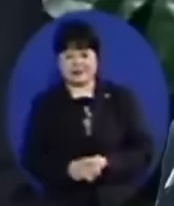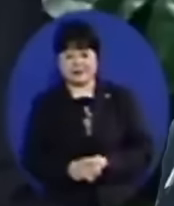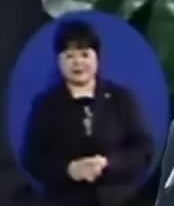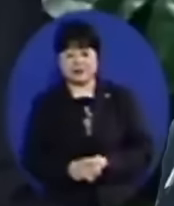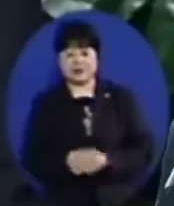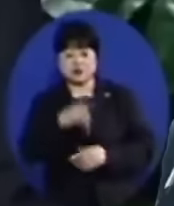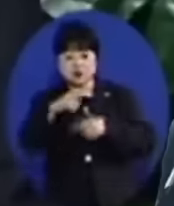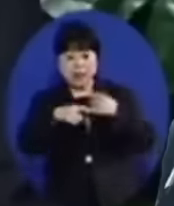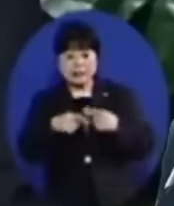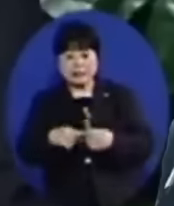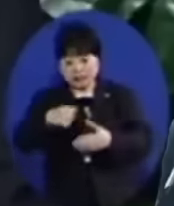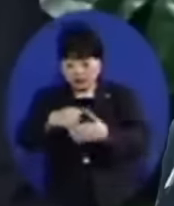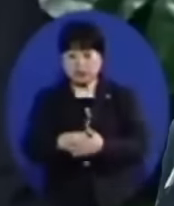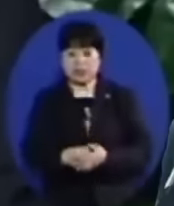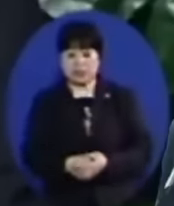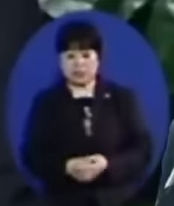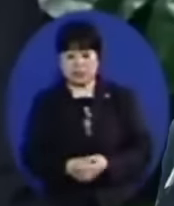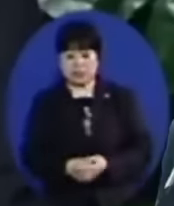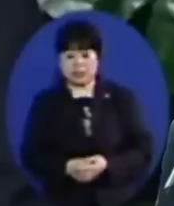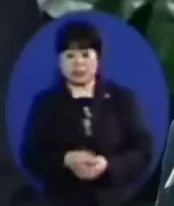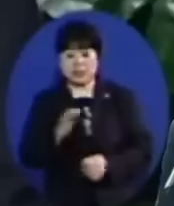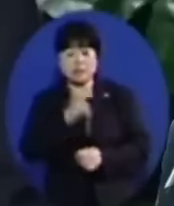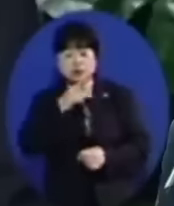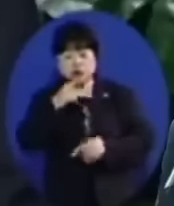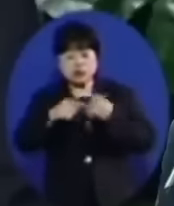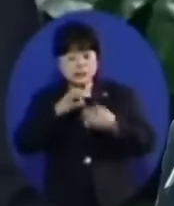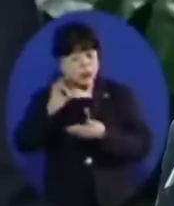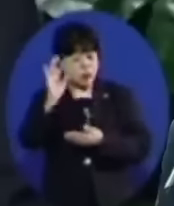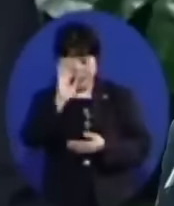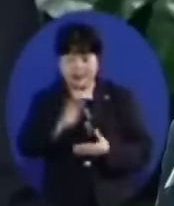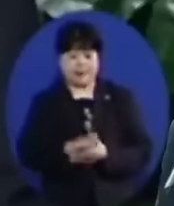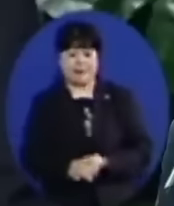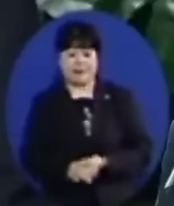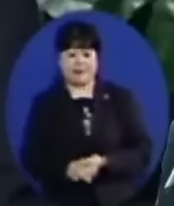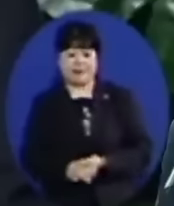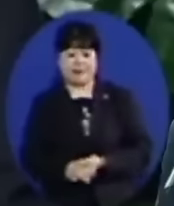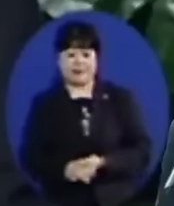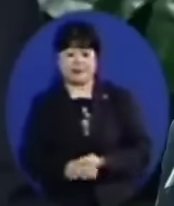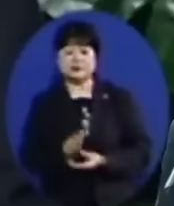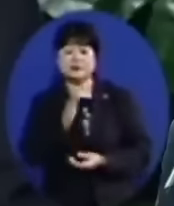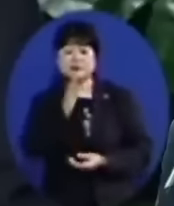선택적으로 해야지 무지막지하게 말을 해서는 안 되는 것입니다.